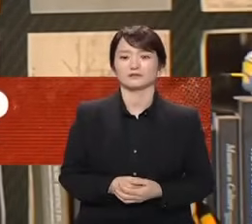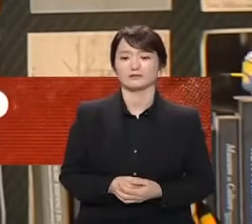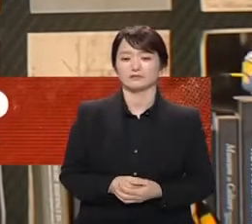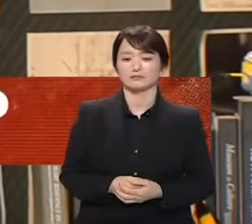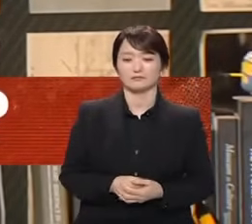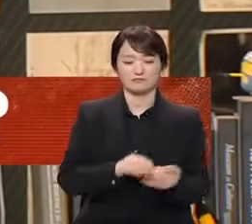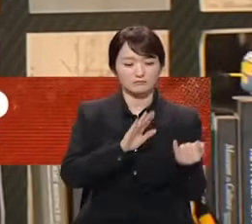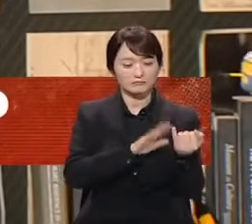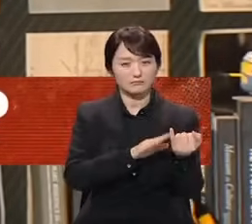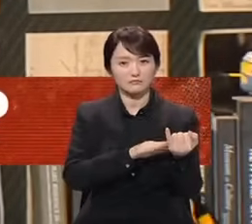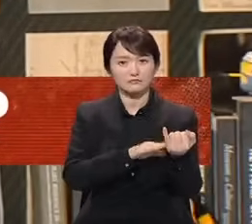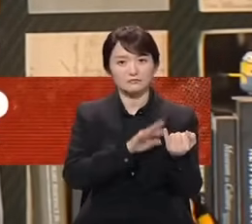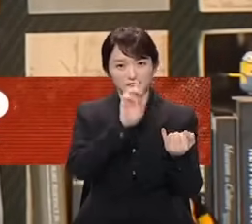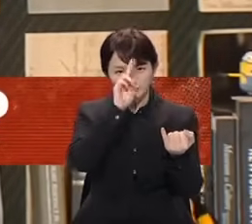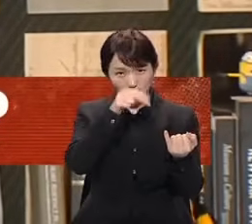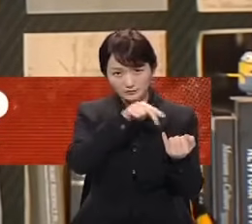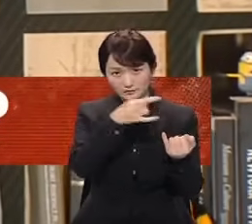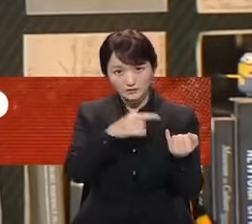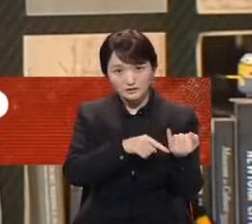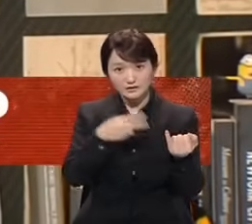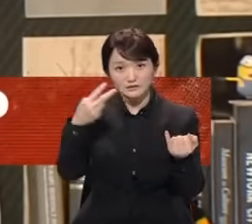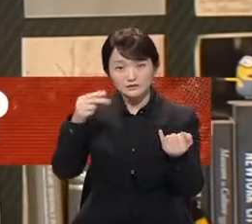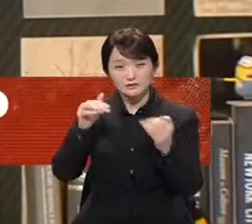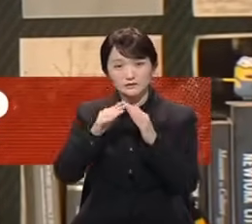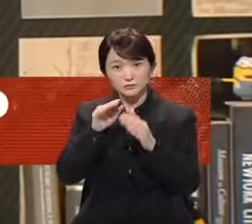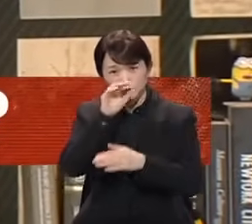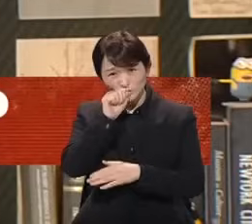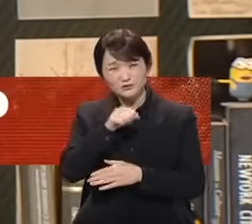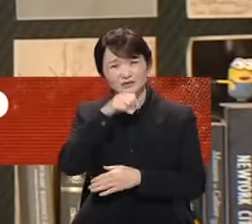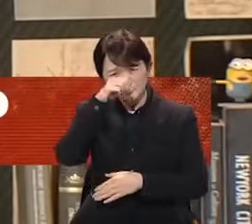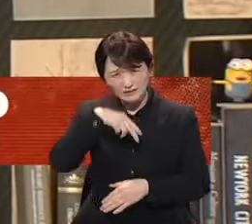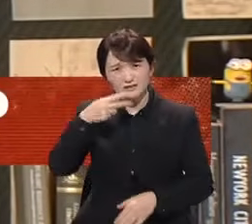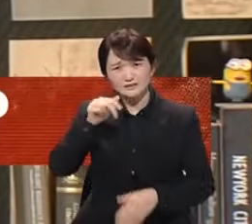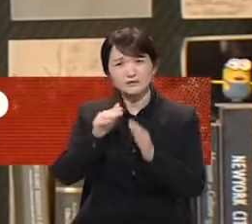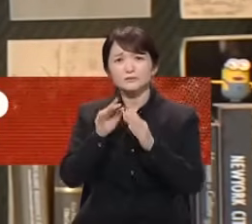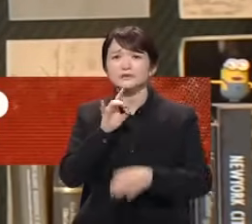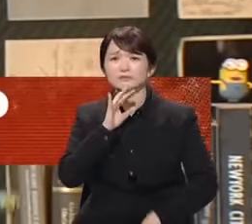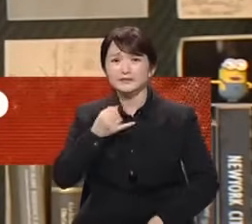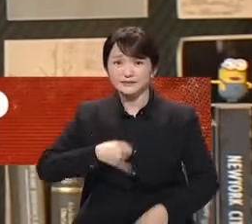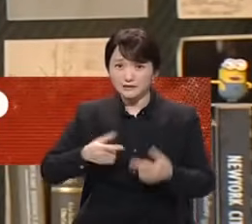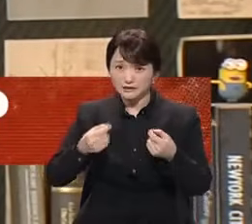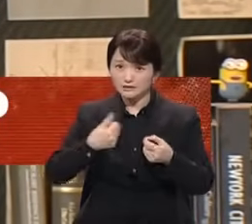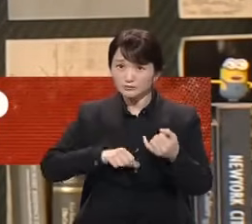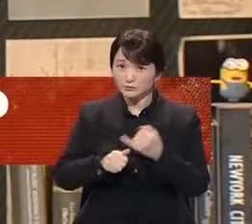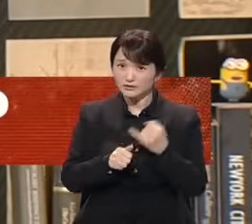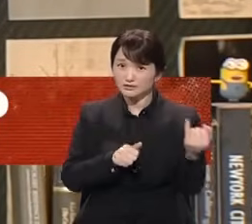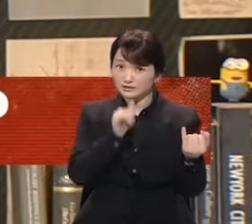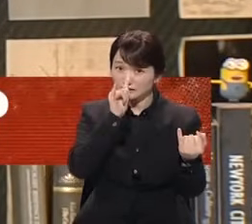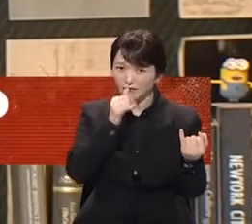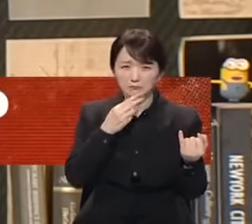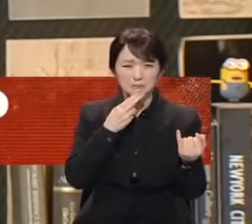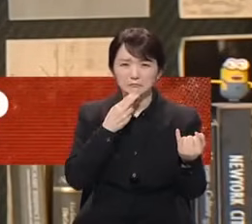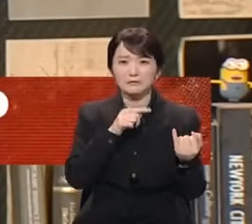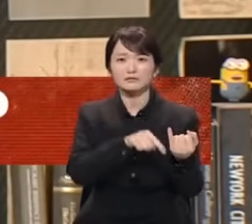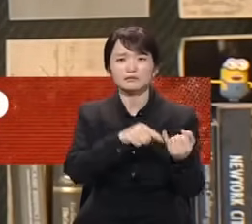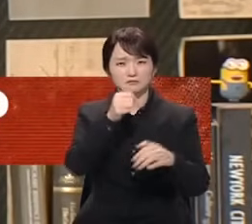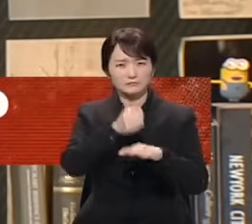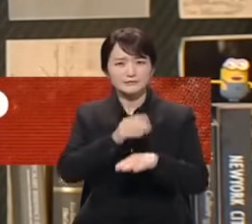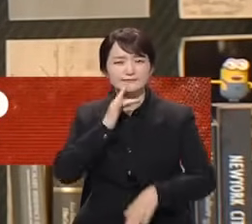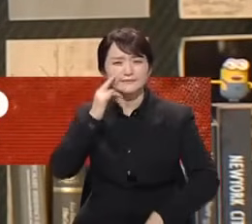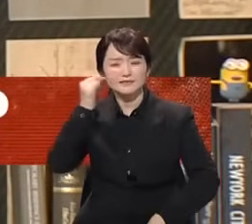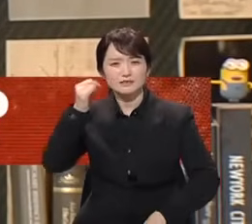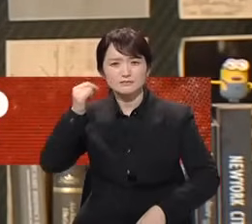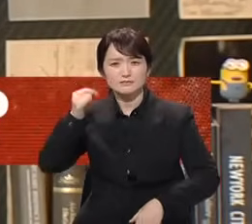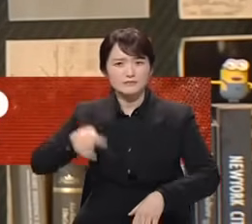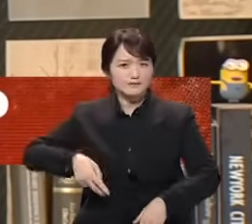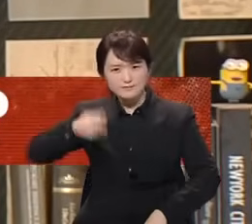상희야, 박상희, 시가는 아무리 좋아도 시가일 뿐이야. 딸 같은 며느리 그런 거 없어, 얘 이 기집애야. 너 나중에 친정엄마랑